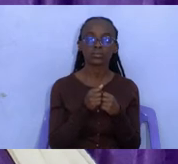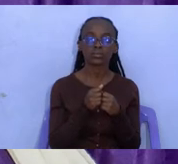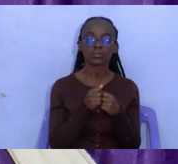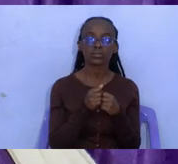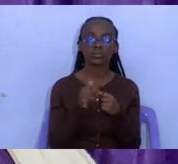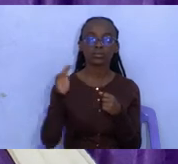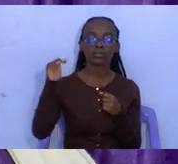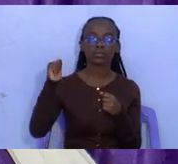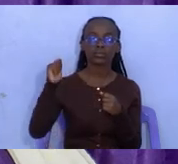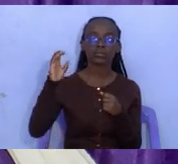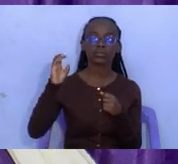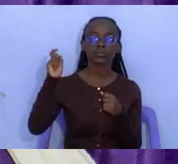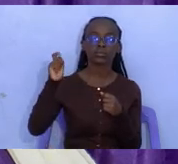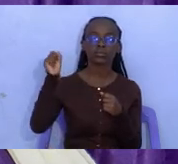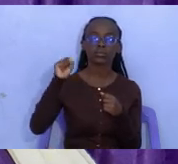Acts of Apostles,